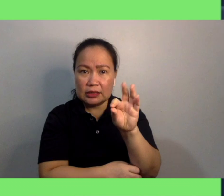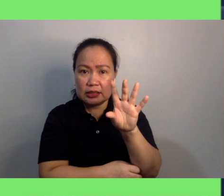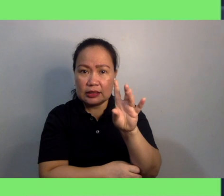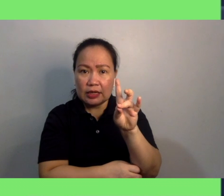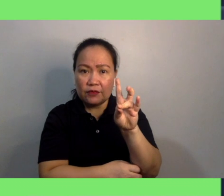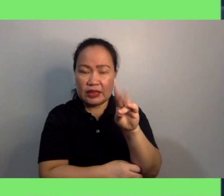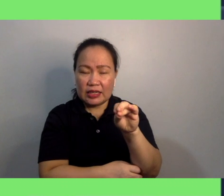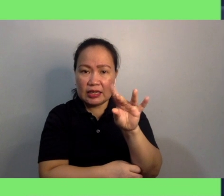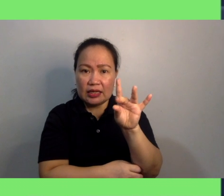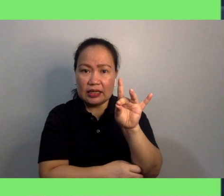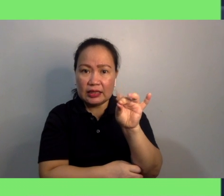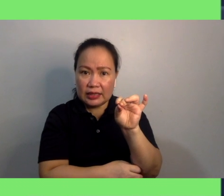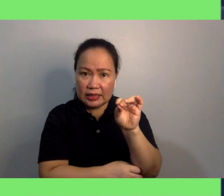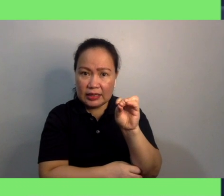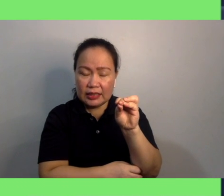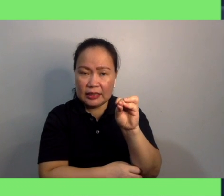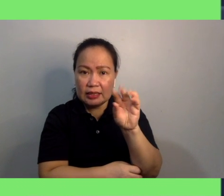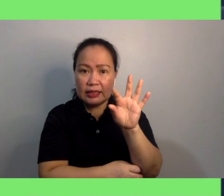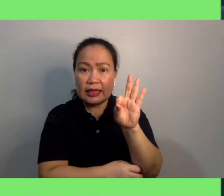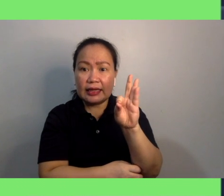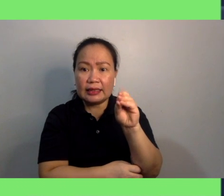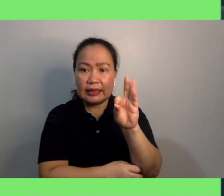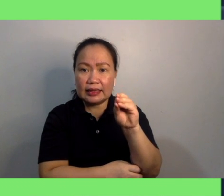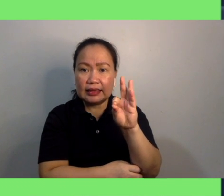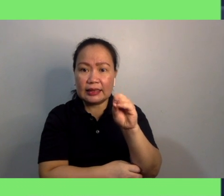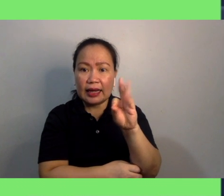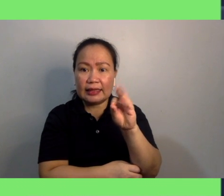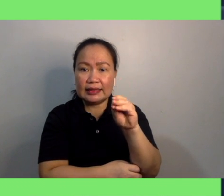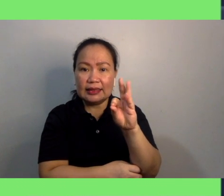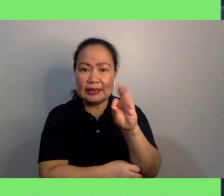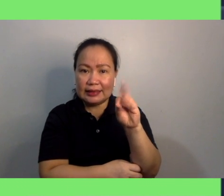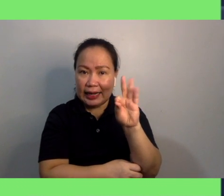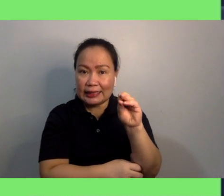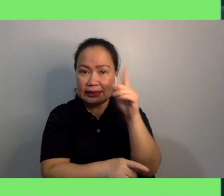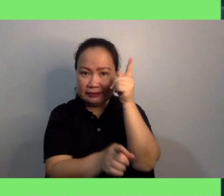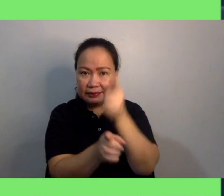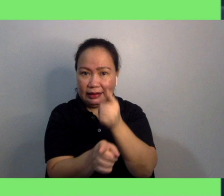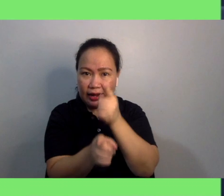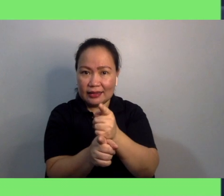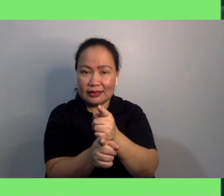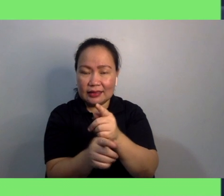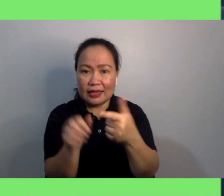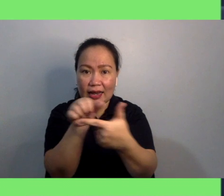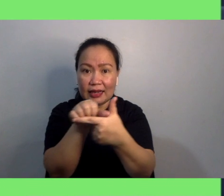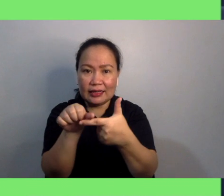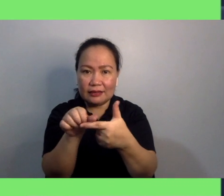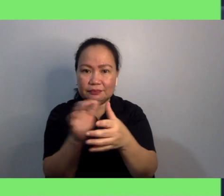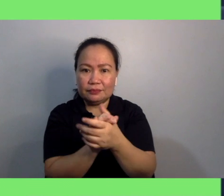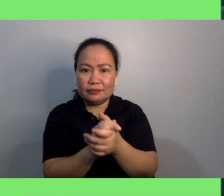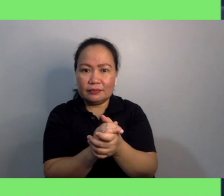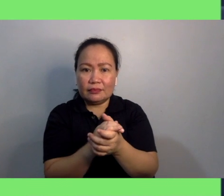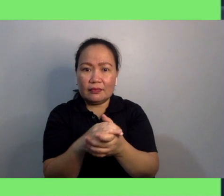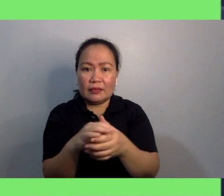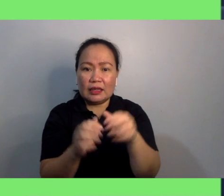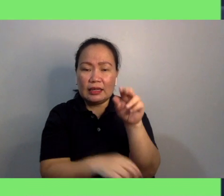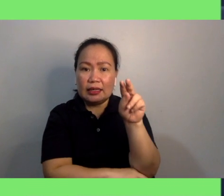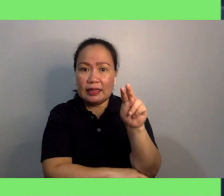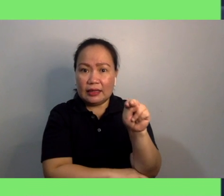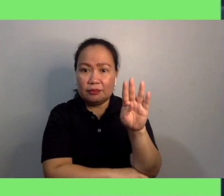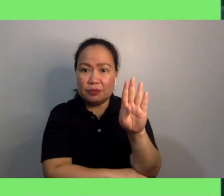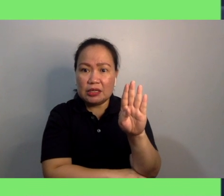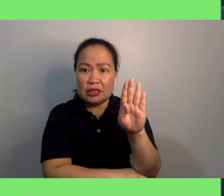60, 70, 80, 90. So, this is 90 degrees. angle NBO.